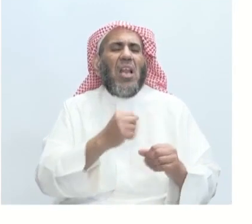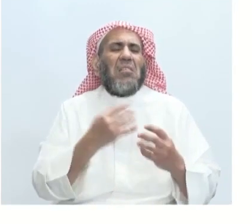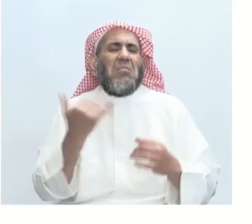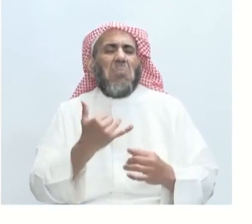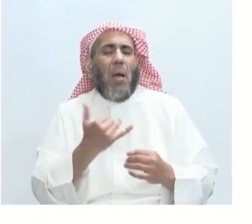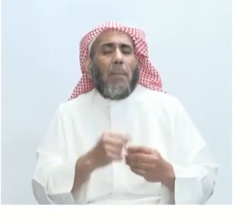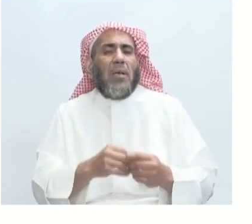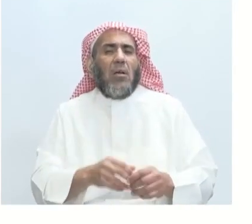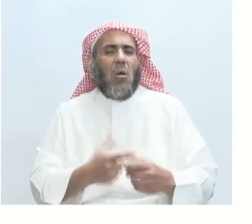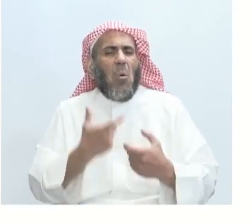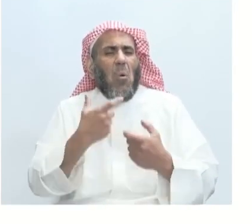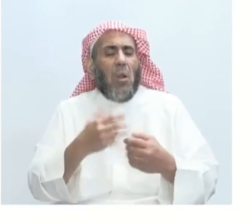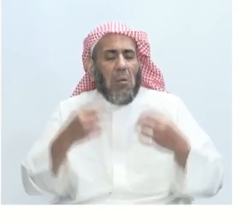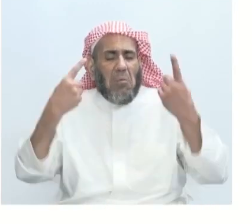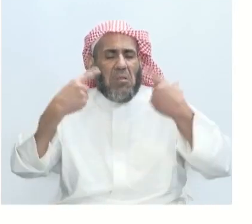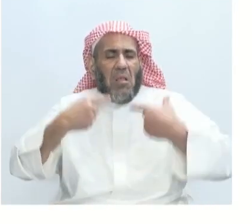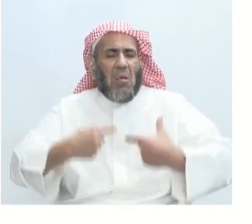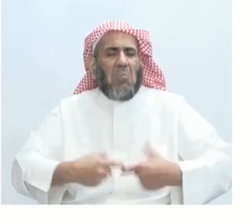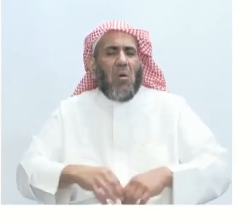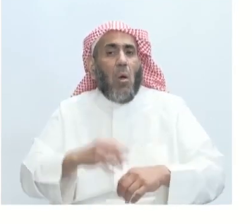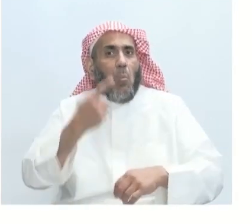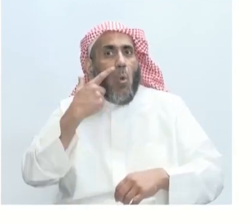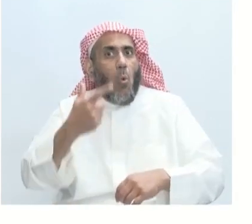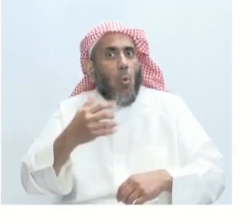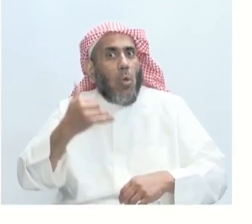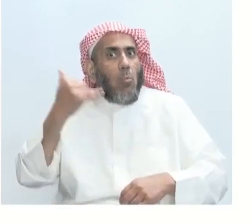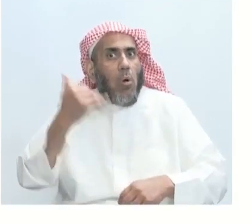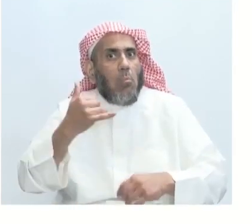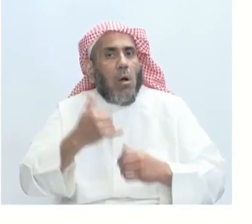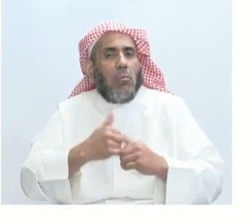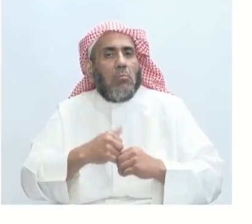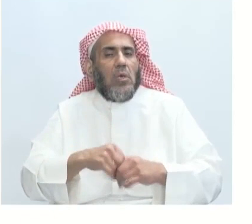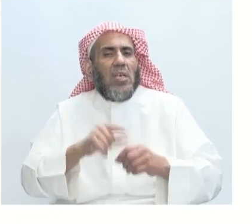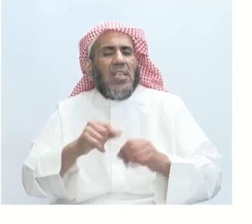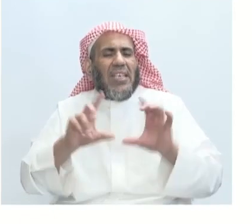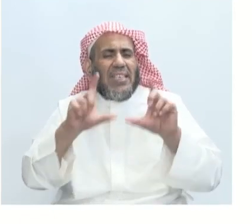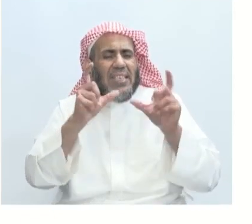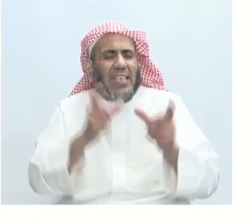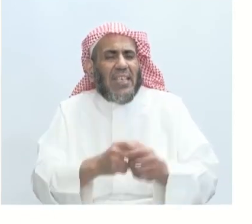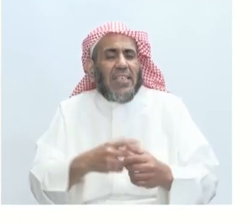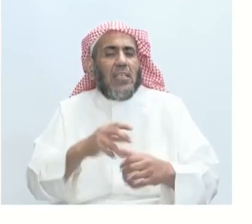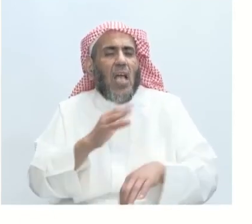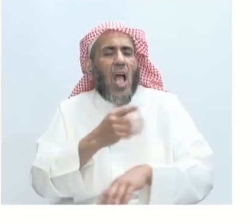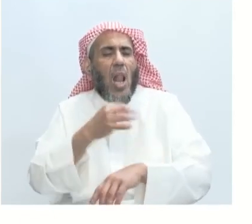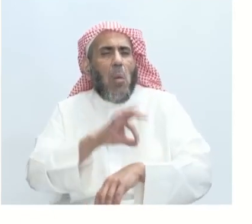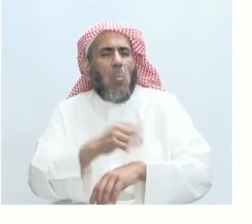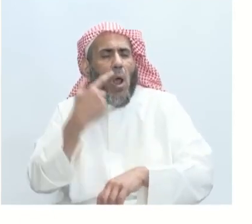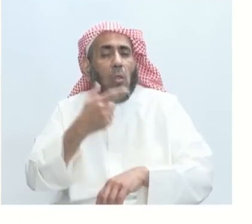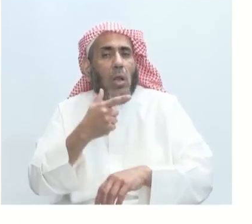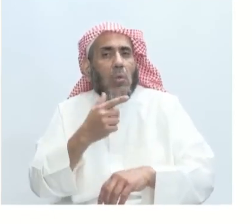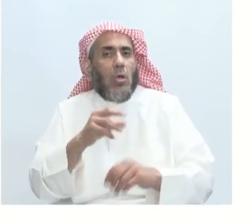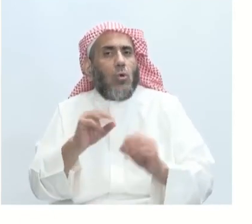قله حرص على الهندام ملحوظه مهمه عند تشخيص المرض لابد ان